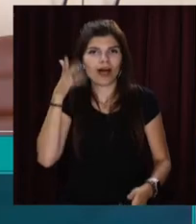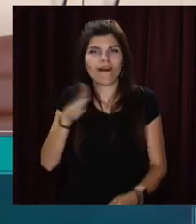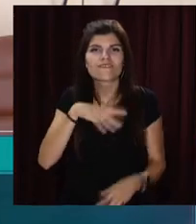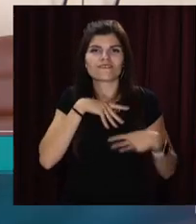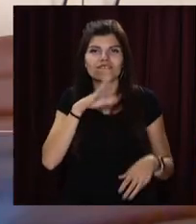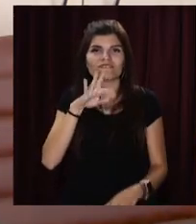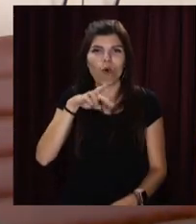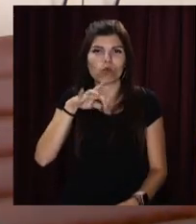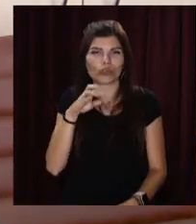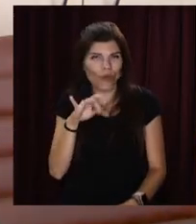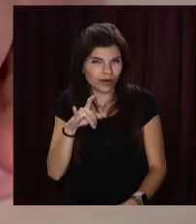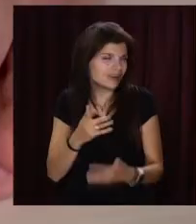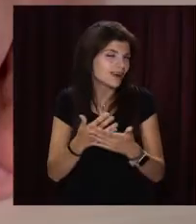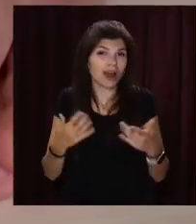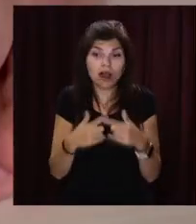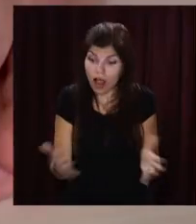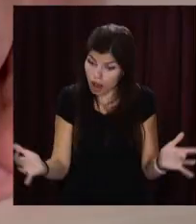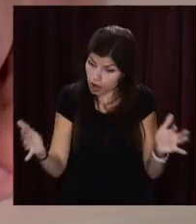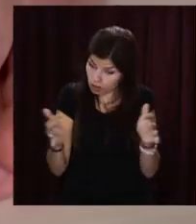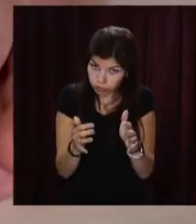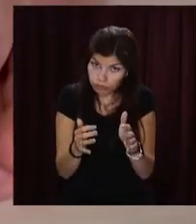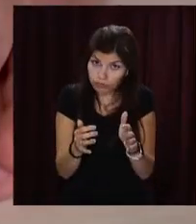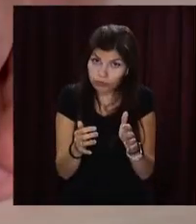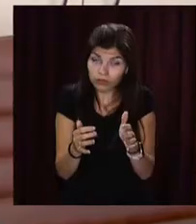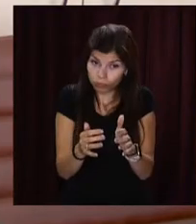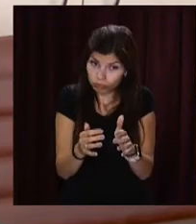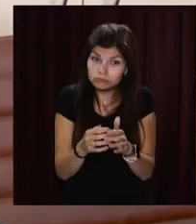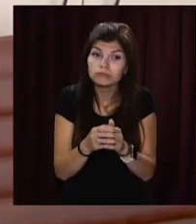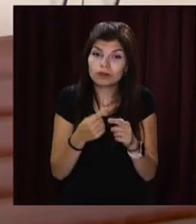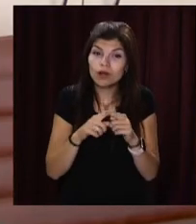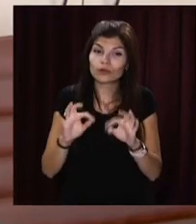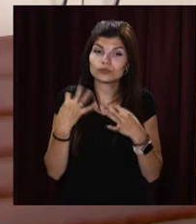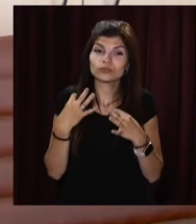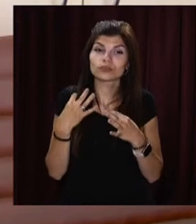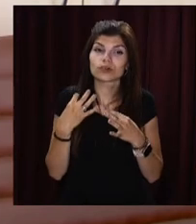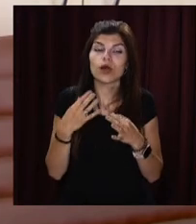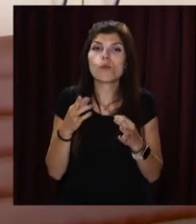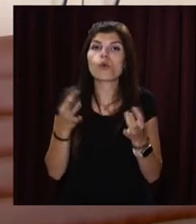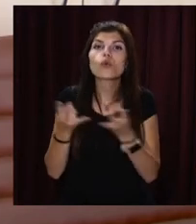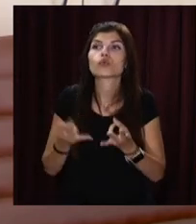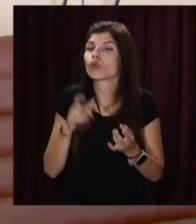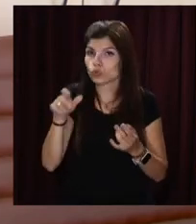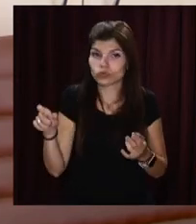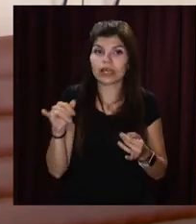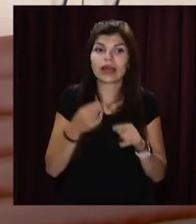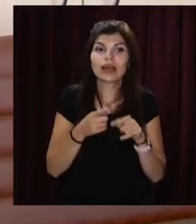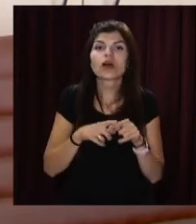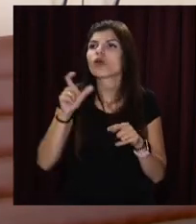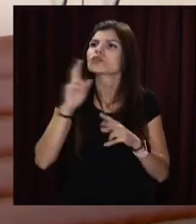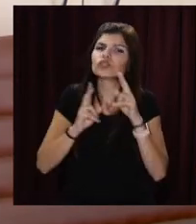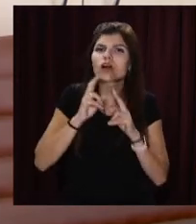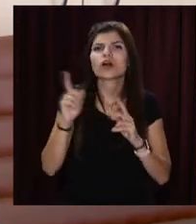і фронт-тренерські средства. Все це в місті ми сумуємо, щоб люди, які проживають в територіальній громаді